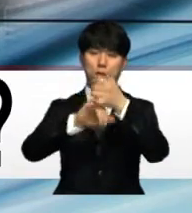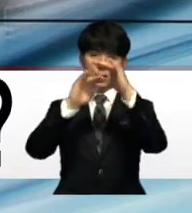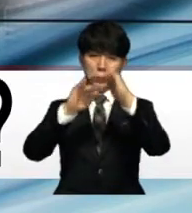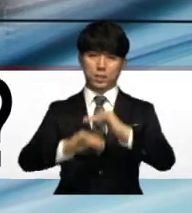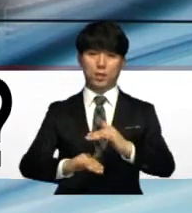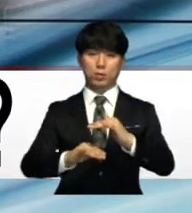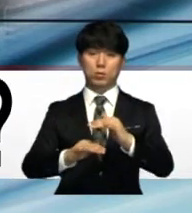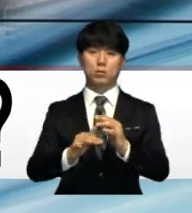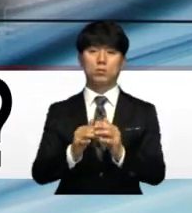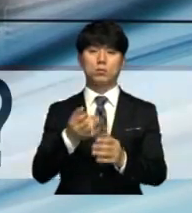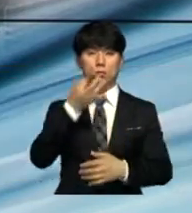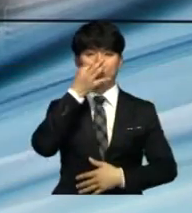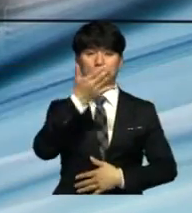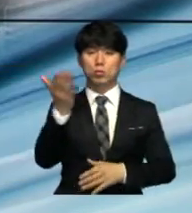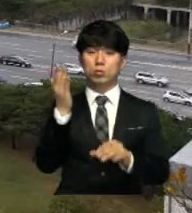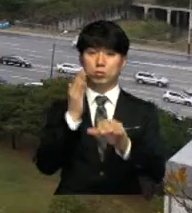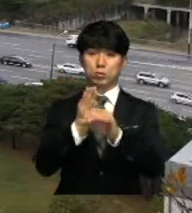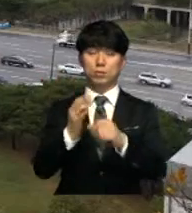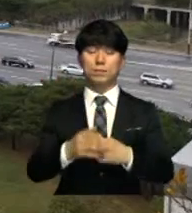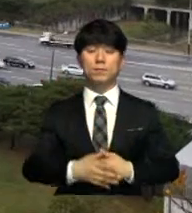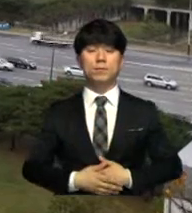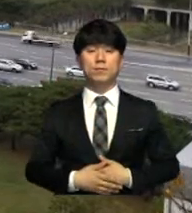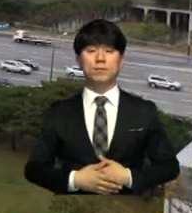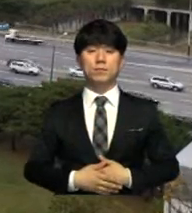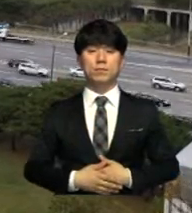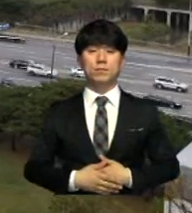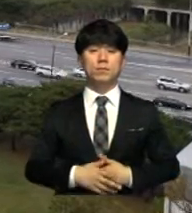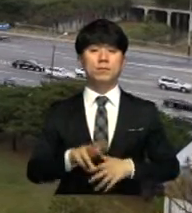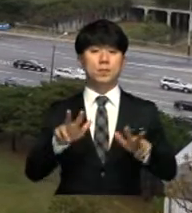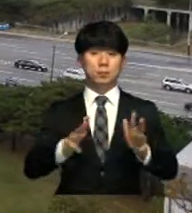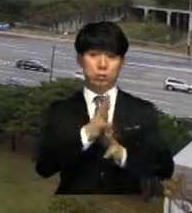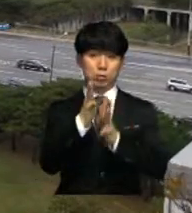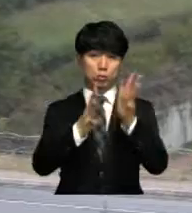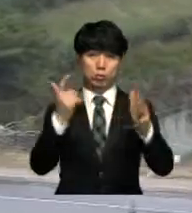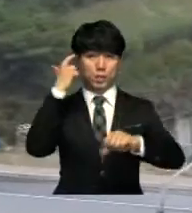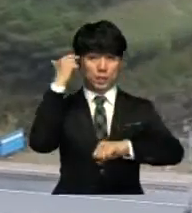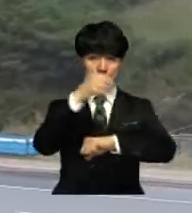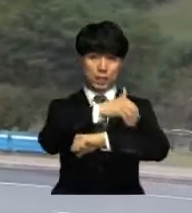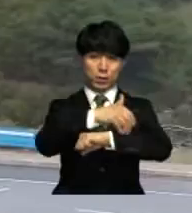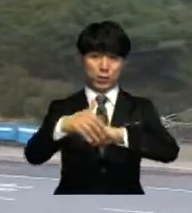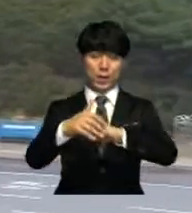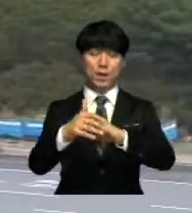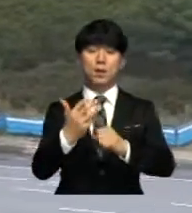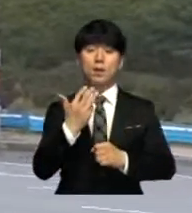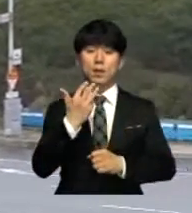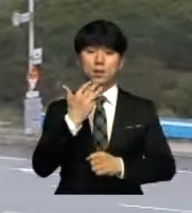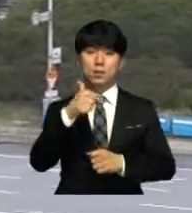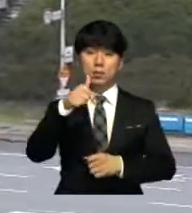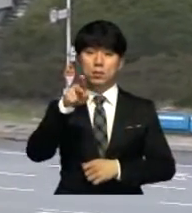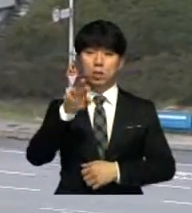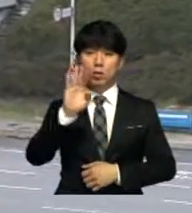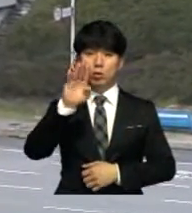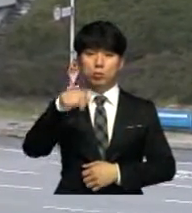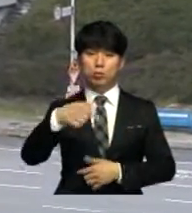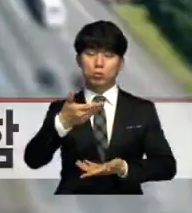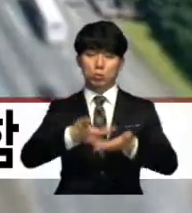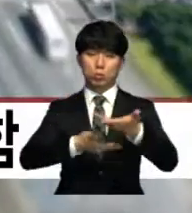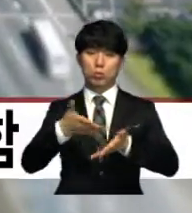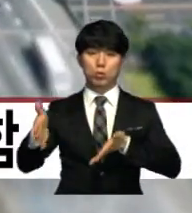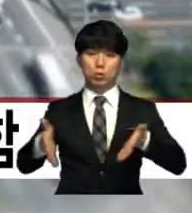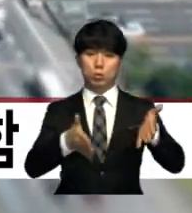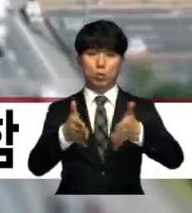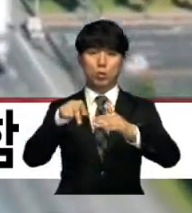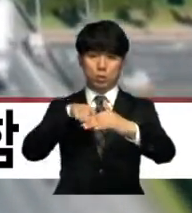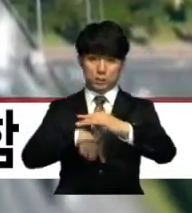있습니다 엄 정규 기자입니다 서초구가 추진하고 있는 경부고속도로 지아와 서 이번 총선에서